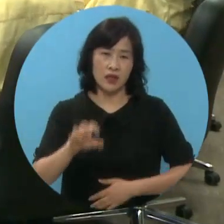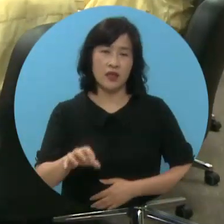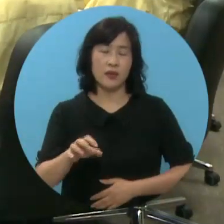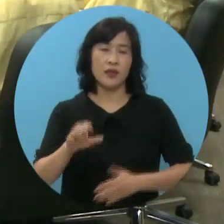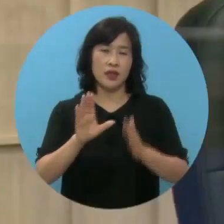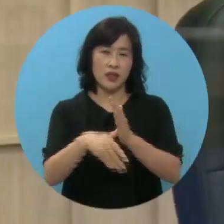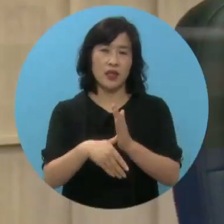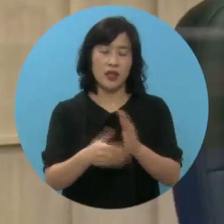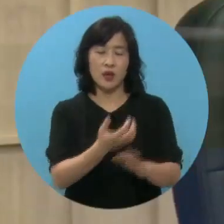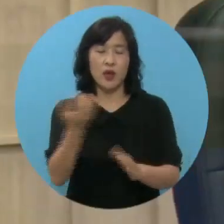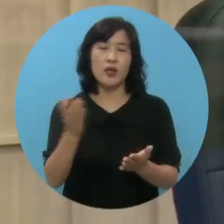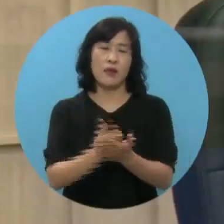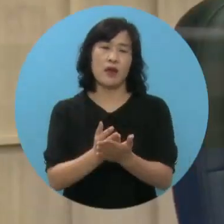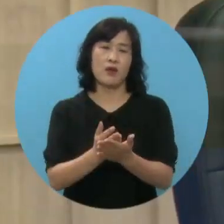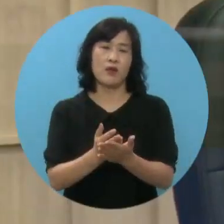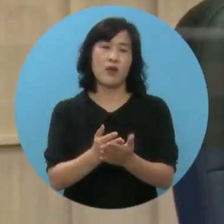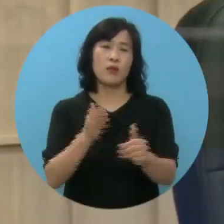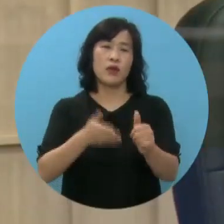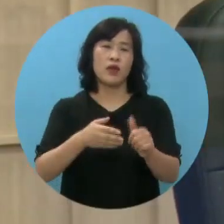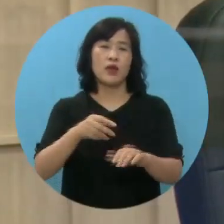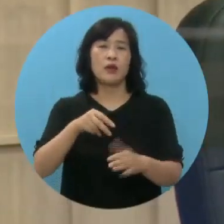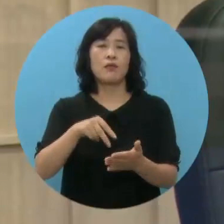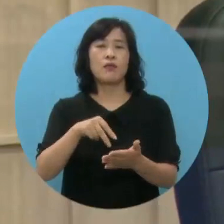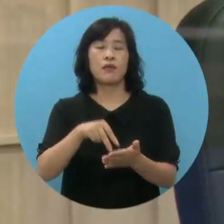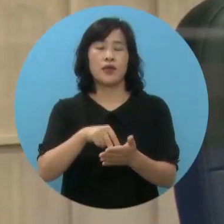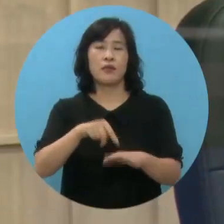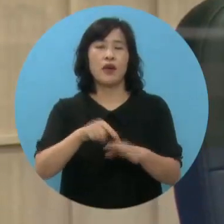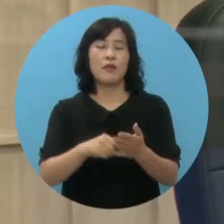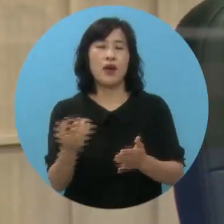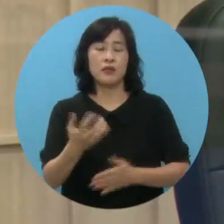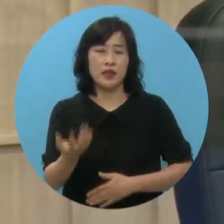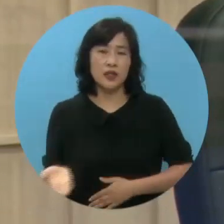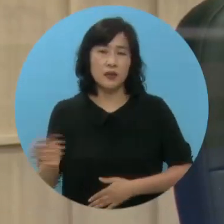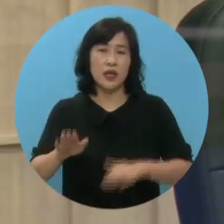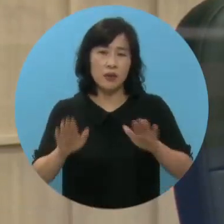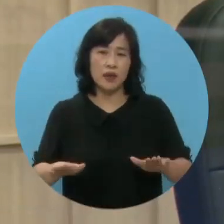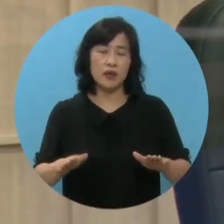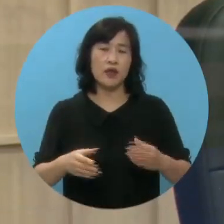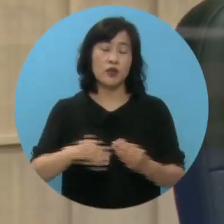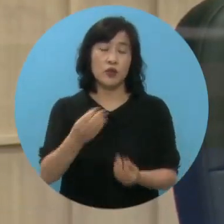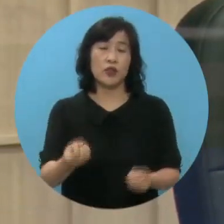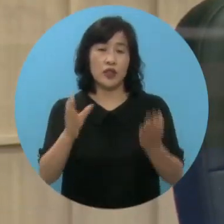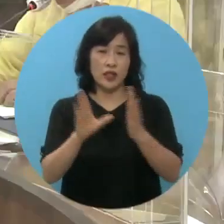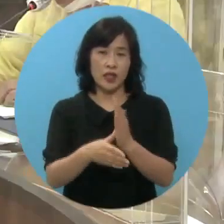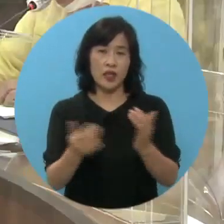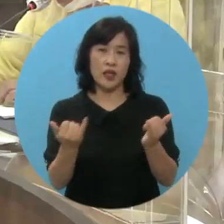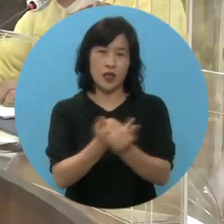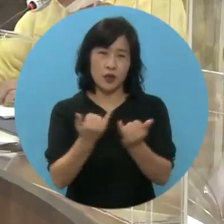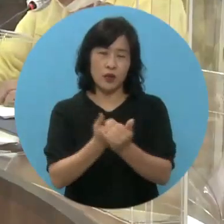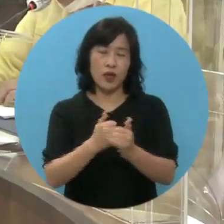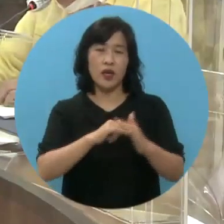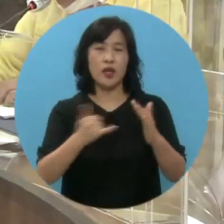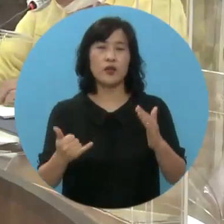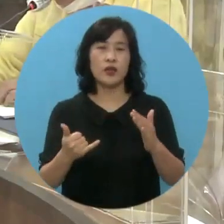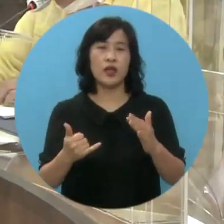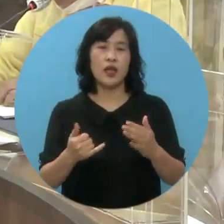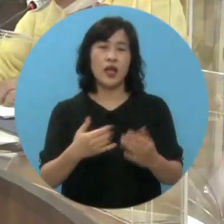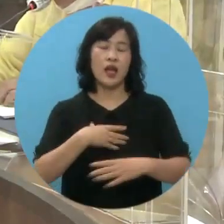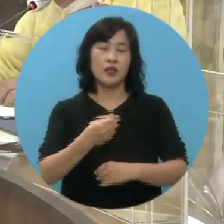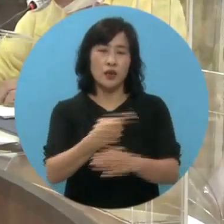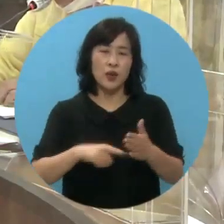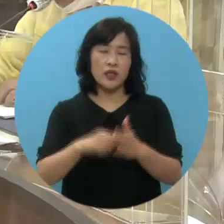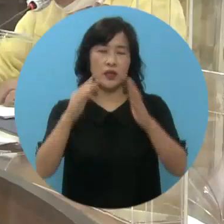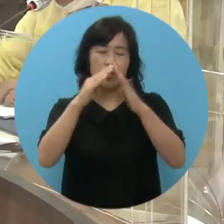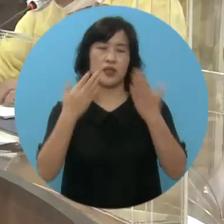자제해달라고 부탁하는 일이 마음 아프지만 이번 추석만큼은 가족과 친지의 안전을 위해 집에서 쉬는 것을 고민해 줄